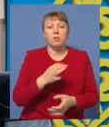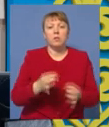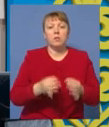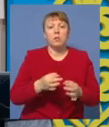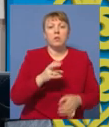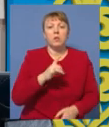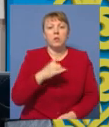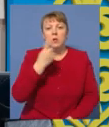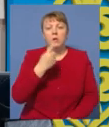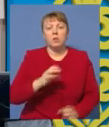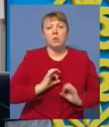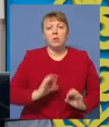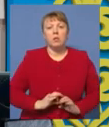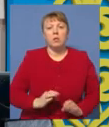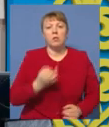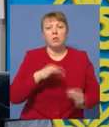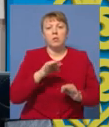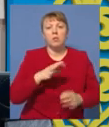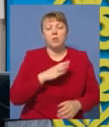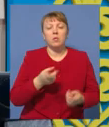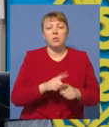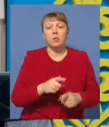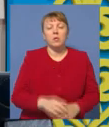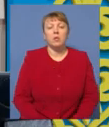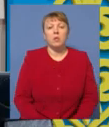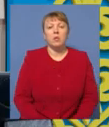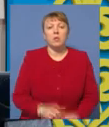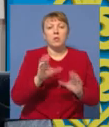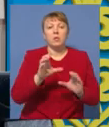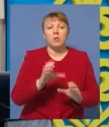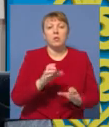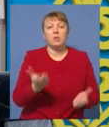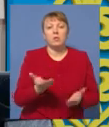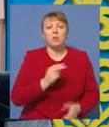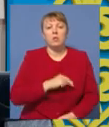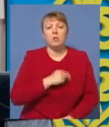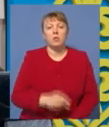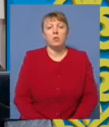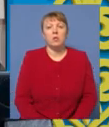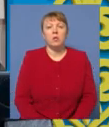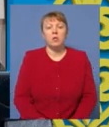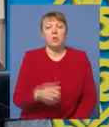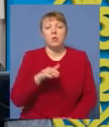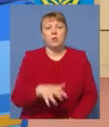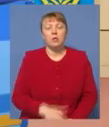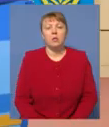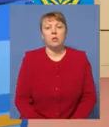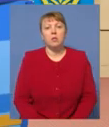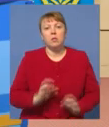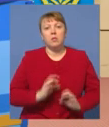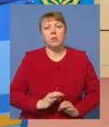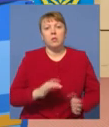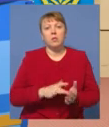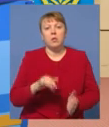судебной системы, органов прокуратуры, с которыми мы говорим об основных изменениях в законодательстве, а также о том, как это работает на деле. Сегодня на студии прокурор